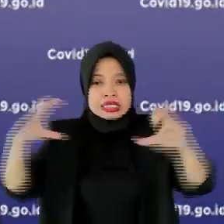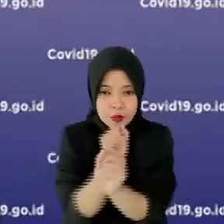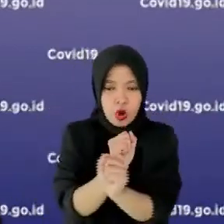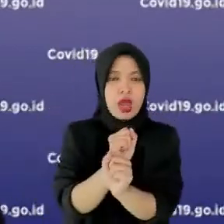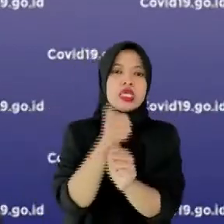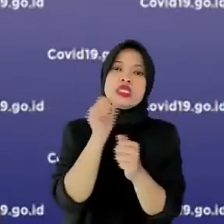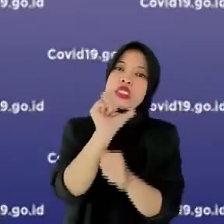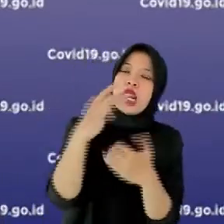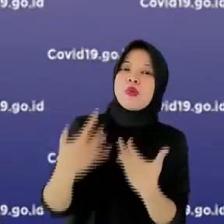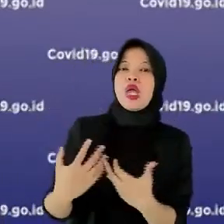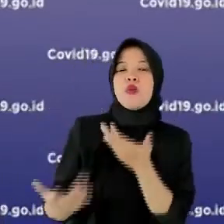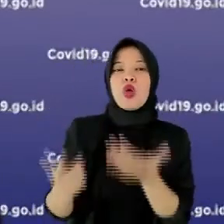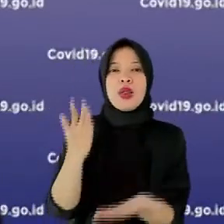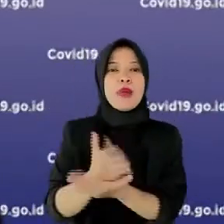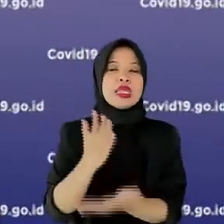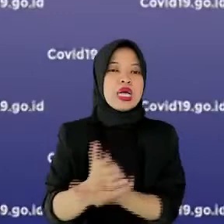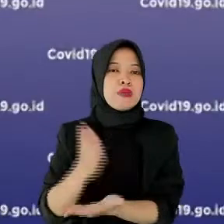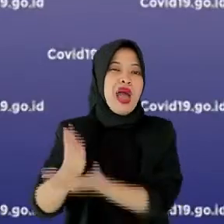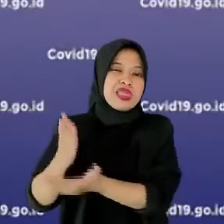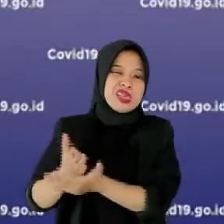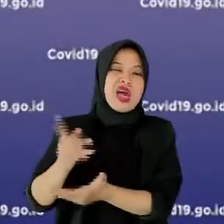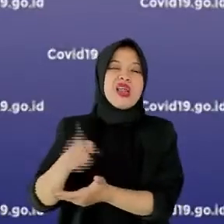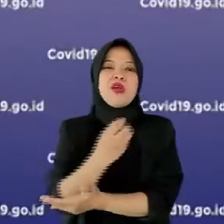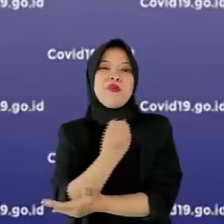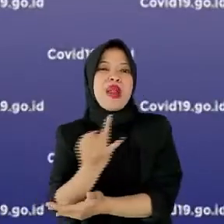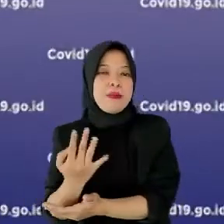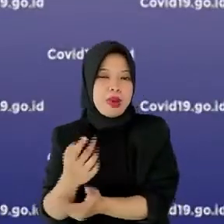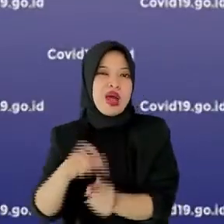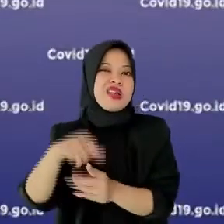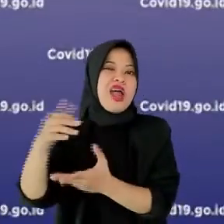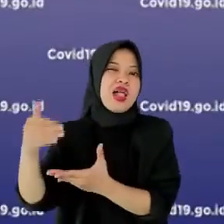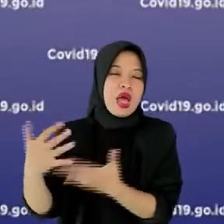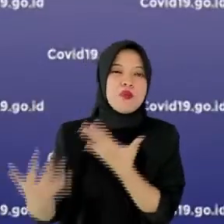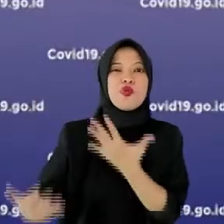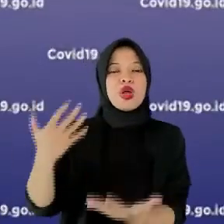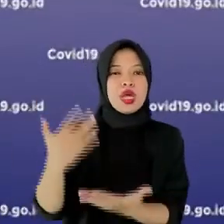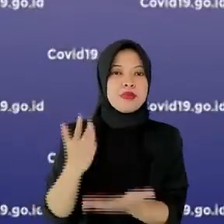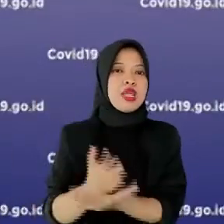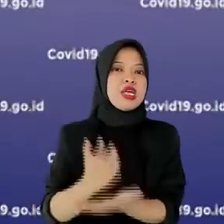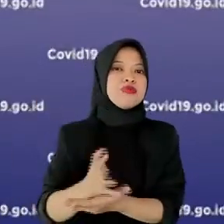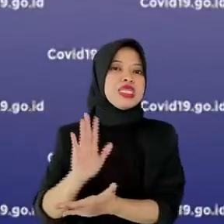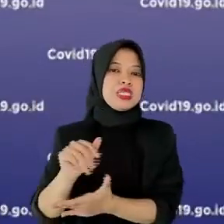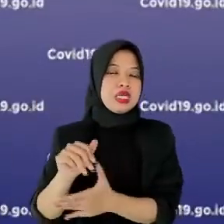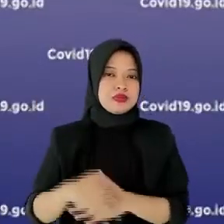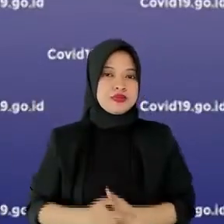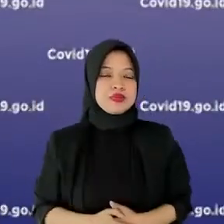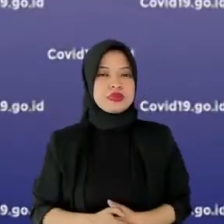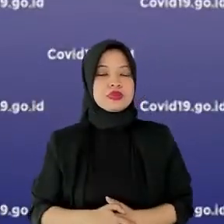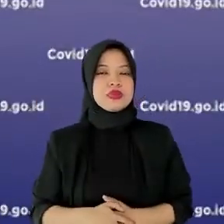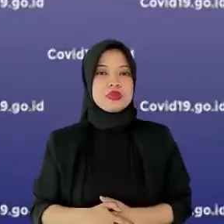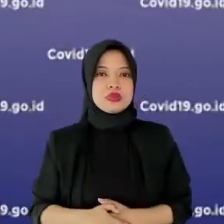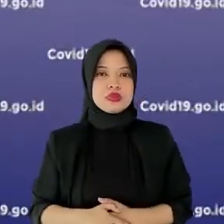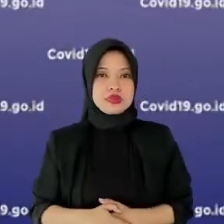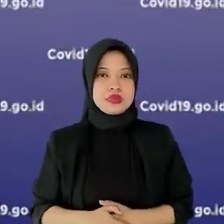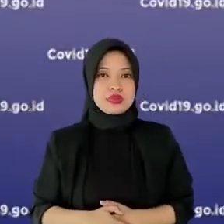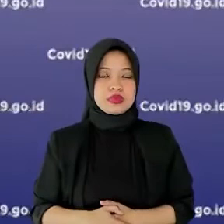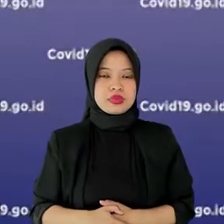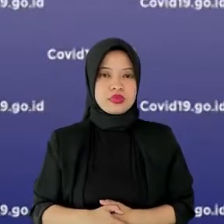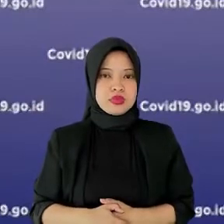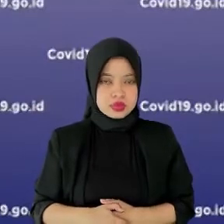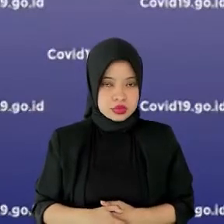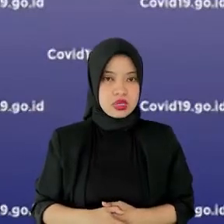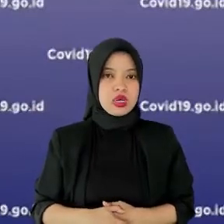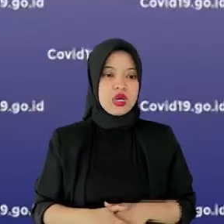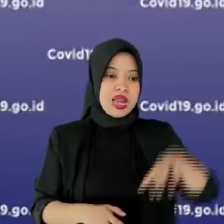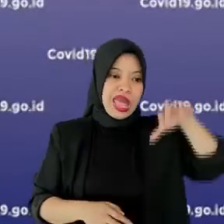kesimpulan, meskipun masih ada keterbatasan-keterbatasan dalam beberapa hal seperti itu. Dan mungkin bahkan kita membandingkan